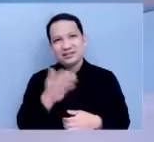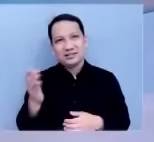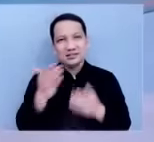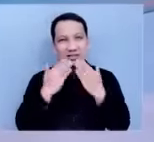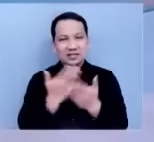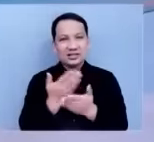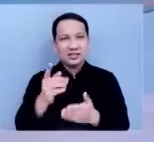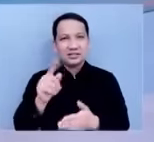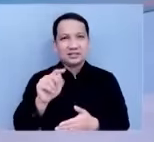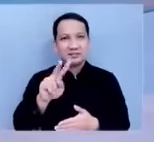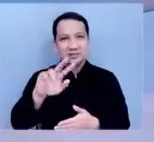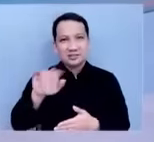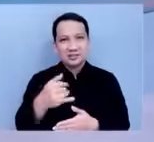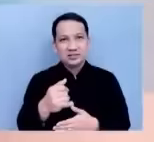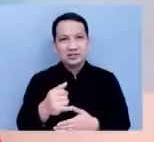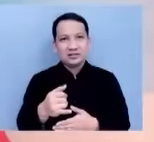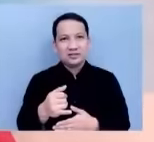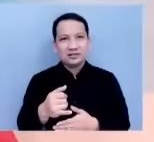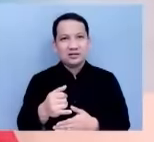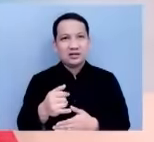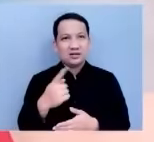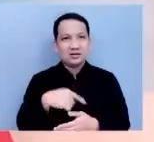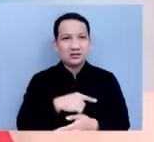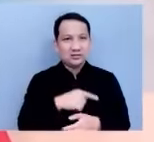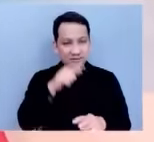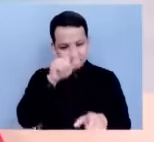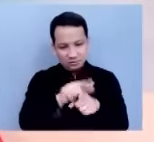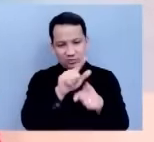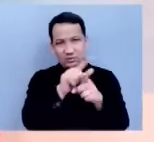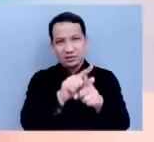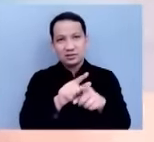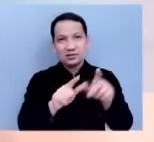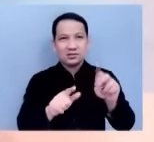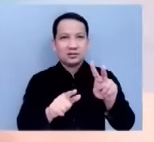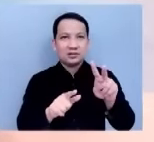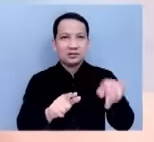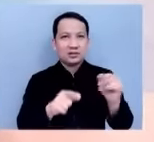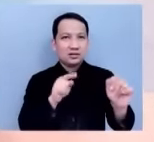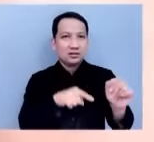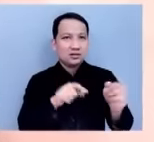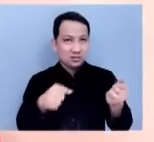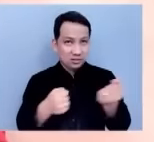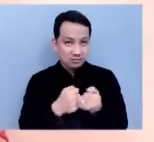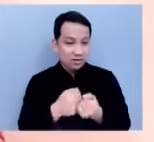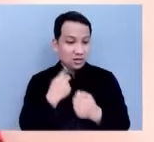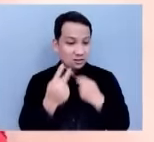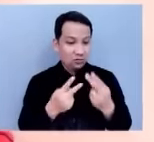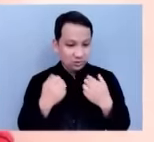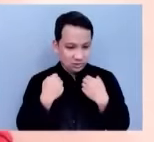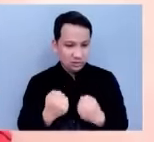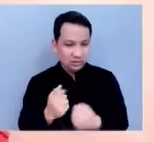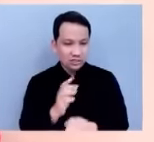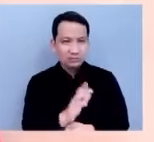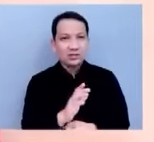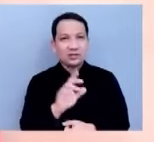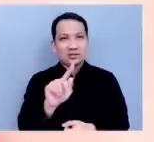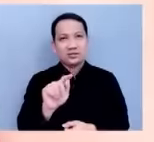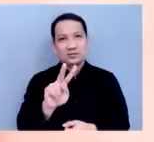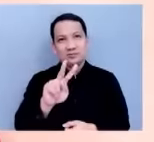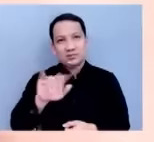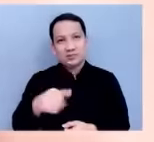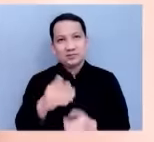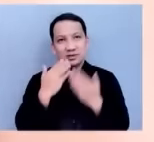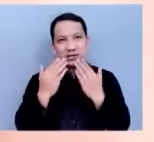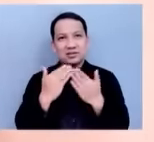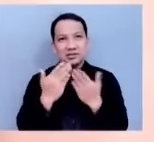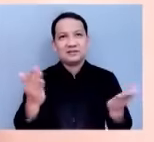TVJ, hindi lang sa umaga sa loyalty namin kasi sa kanila. Sila ang naging boses at lakas namin. Maraming salamat